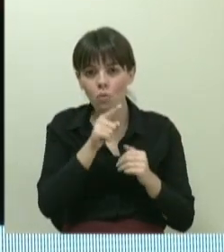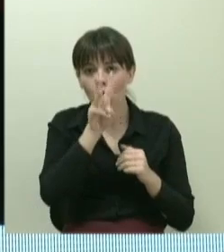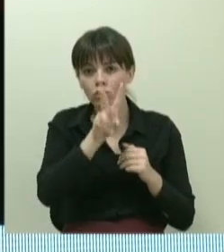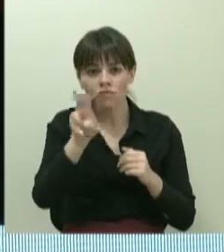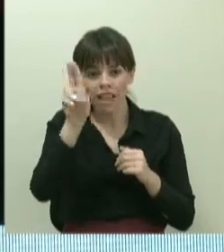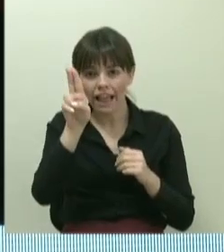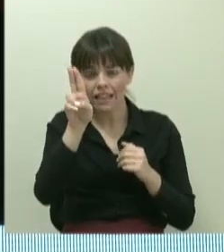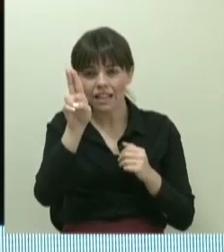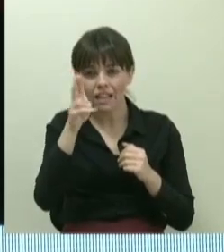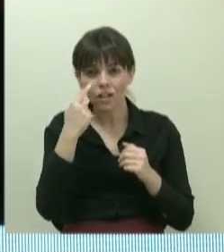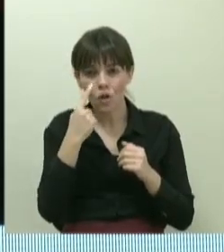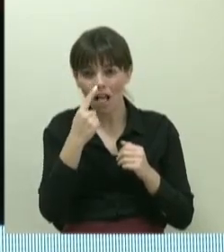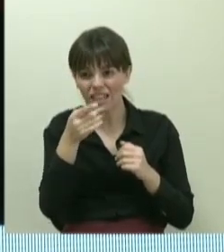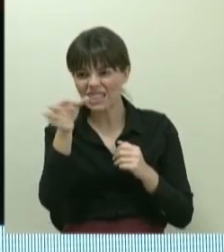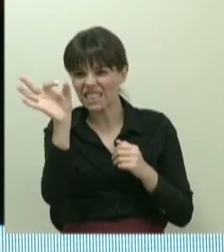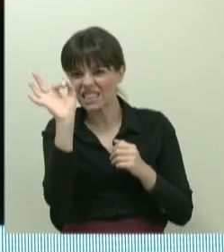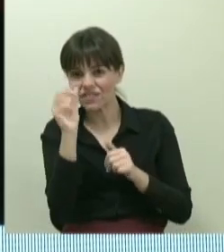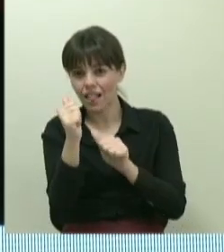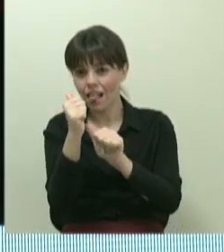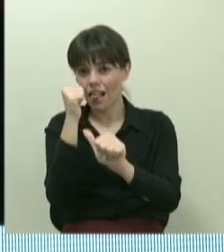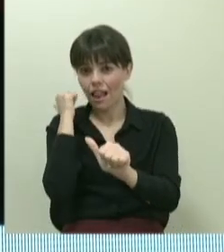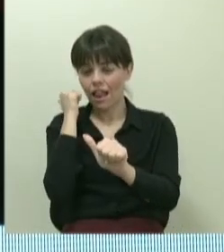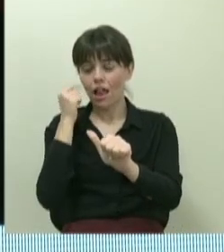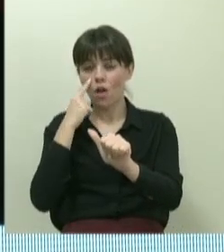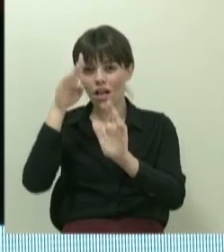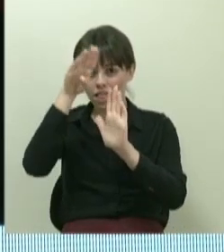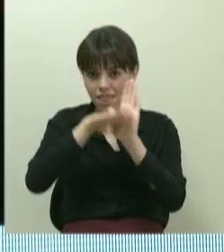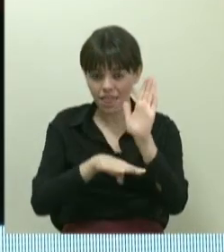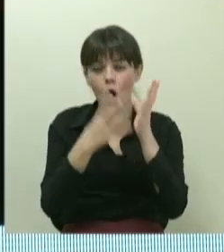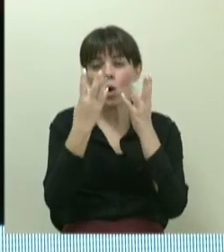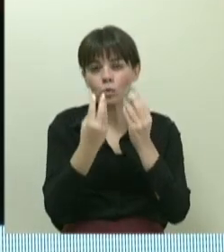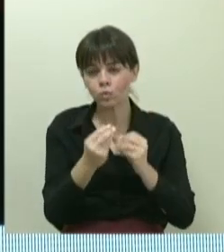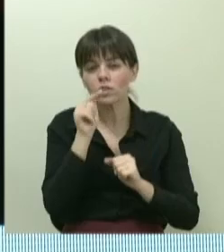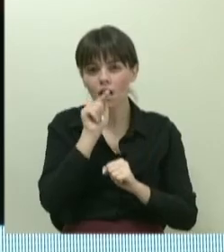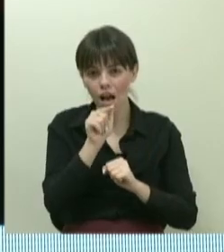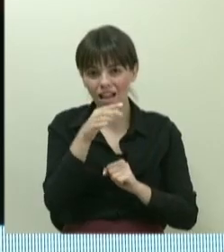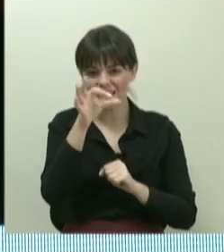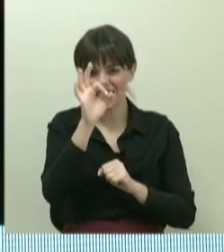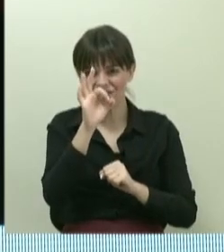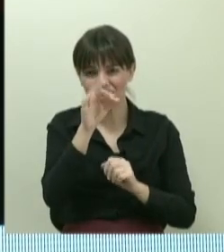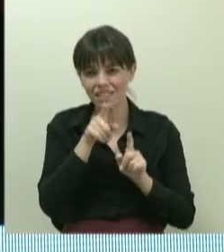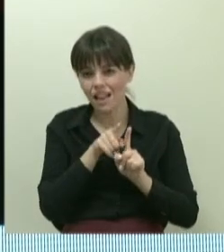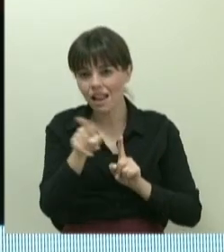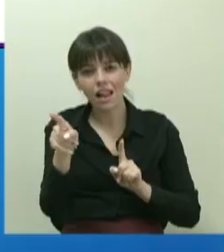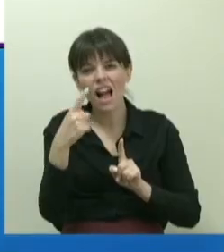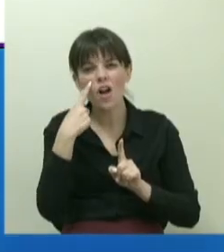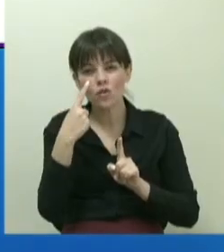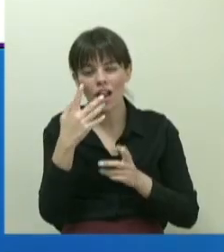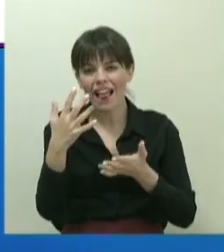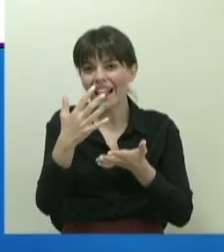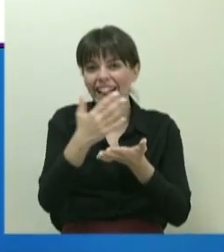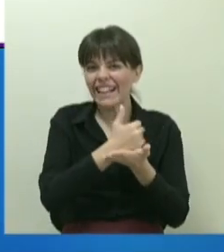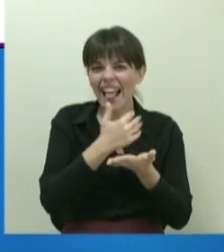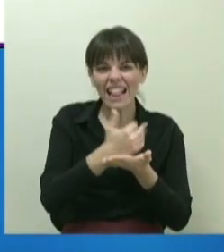37'leri sıfıra doğru, geriye doğru bu rakamları giderseniz, sıfıra doğru yaklaşırken gelir dağılım